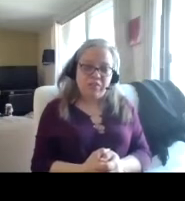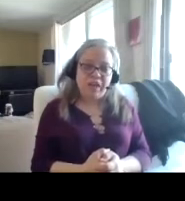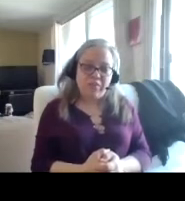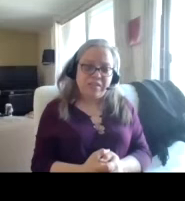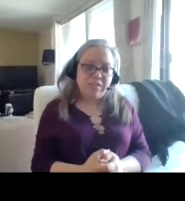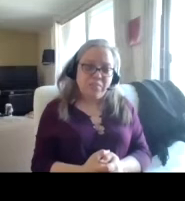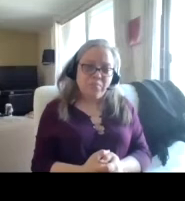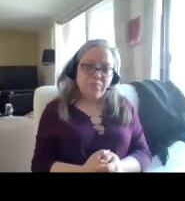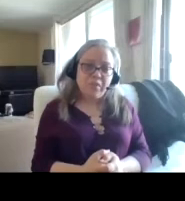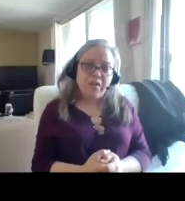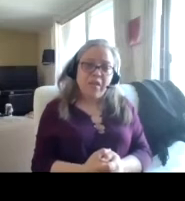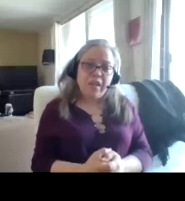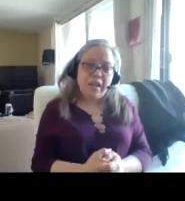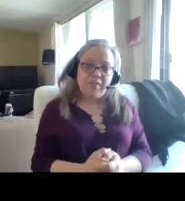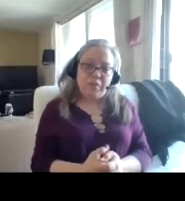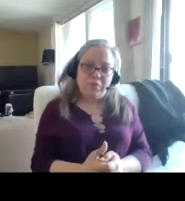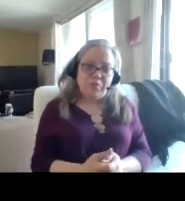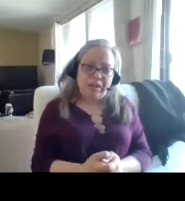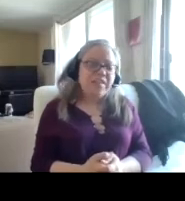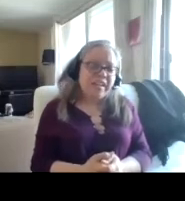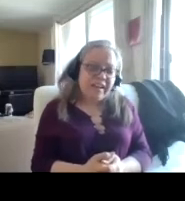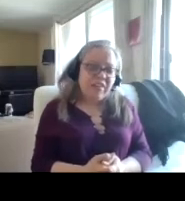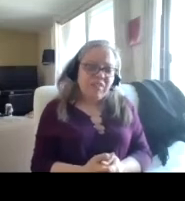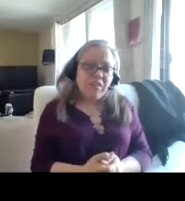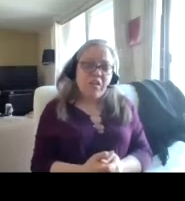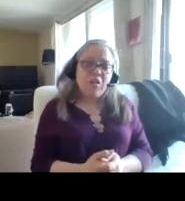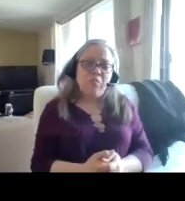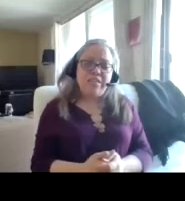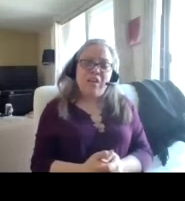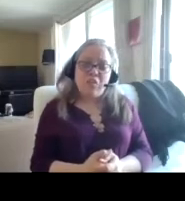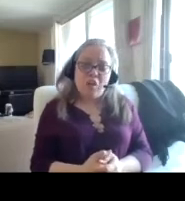souffrant atteintes d'une déficience intellectuelle ou de développement.